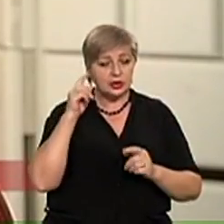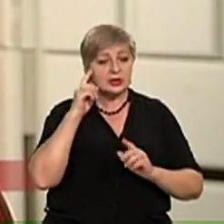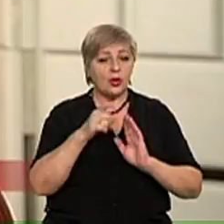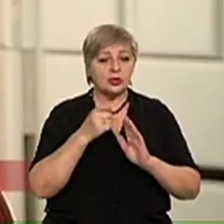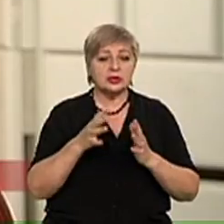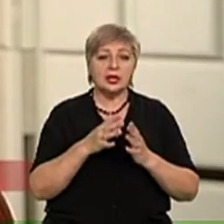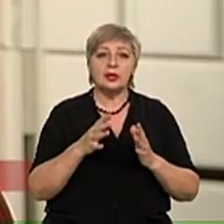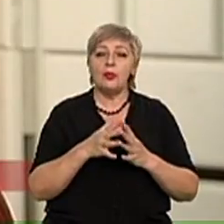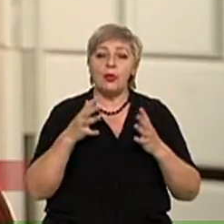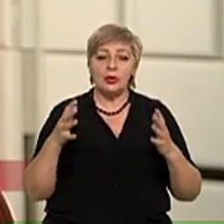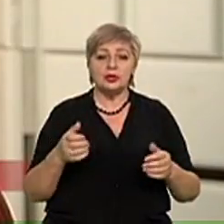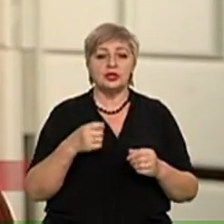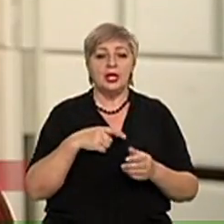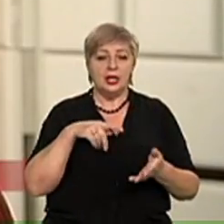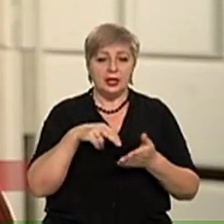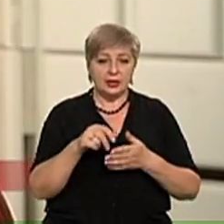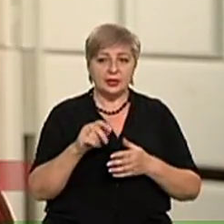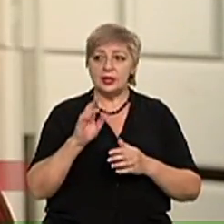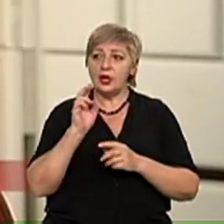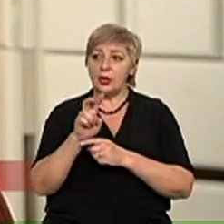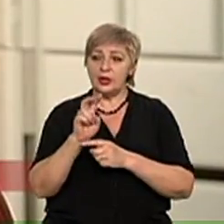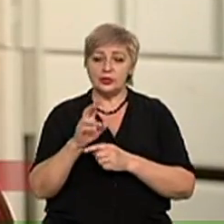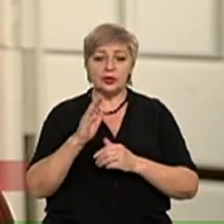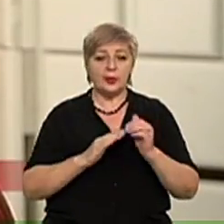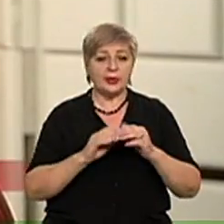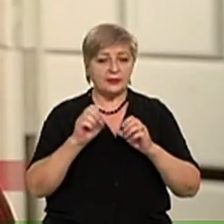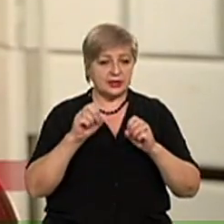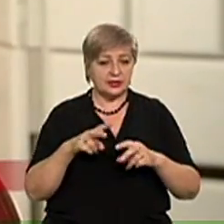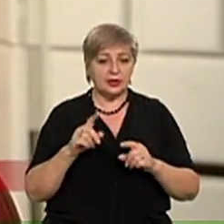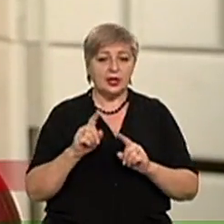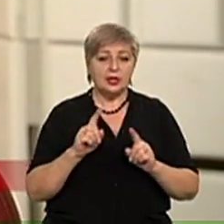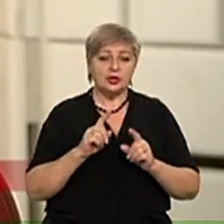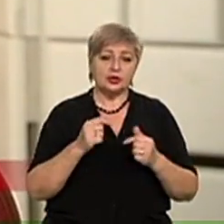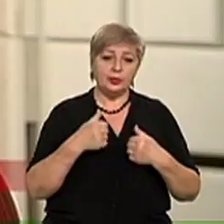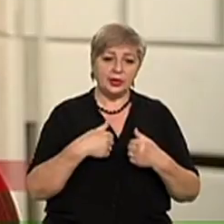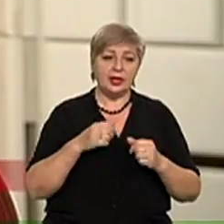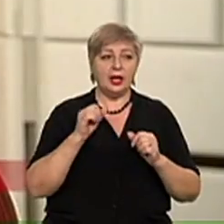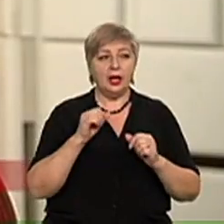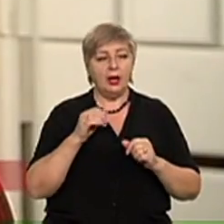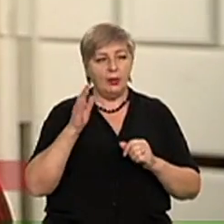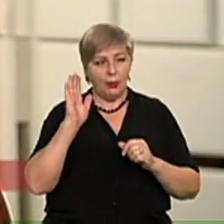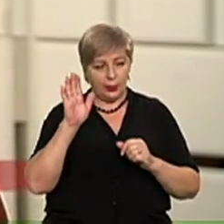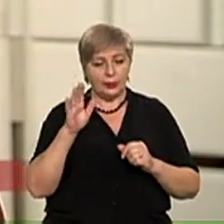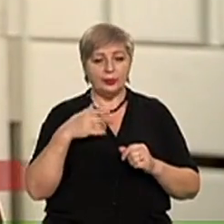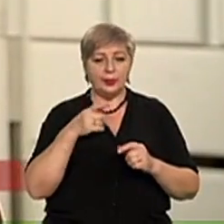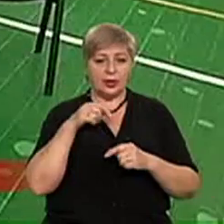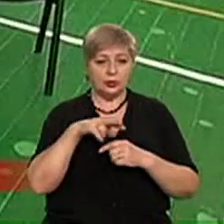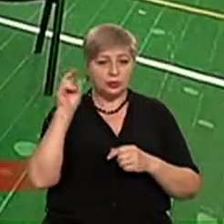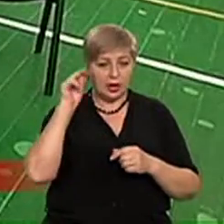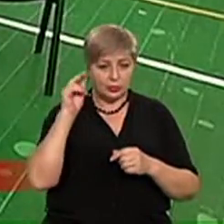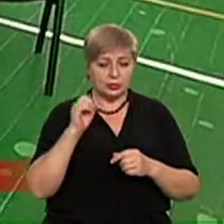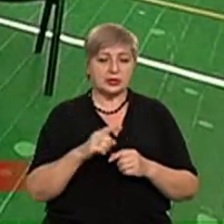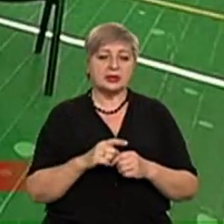и быть как более идти к профессионалу, чтобы когда я уже смогла пойти к визажисту на курсы, и чтобы я уже знала